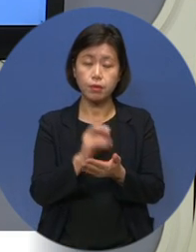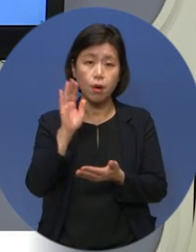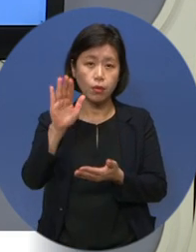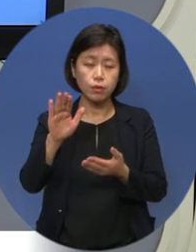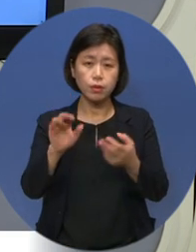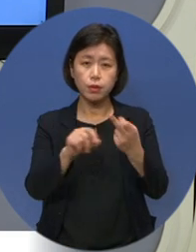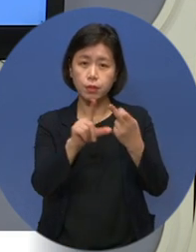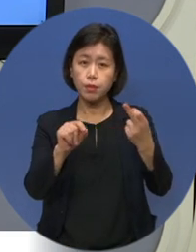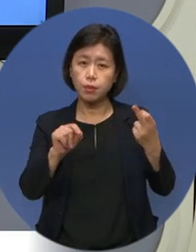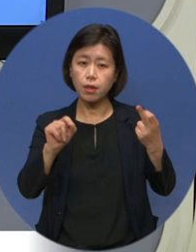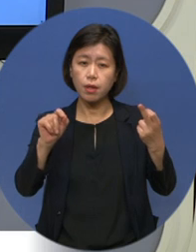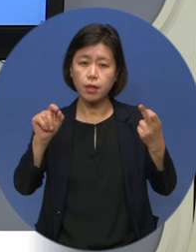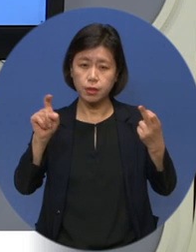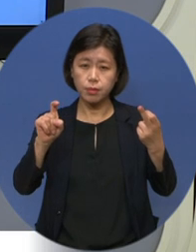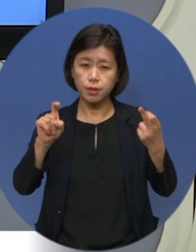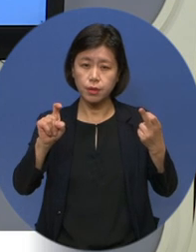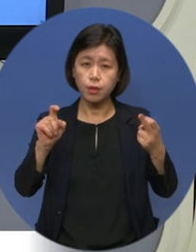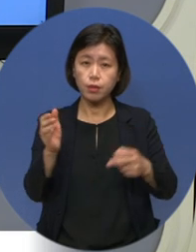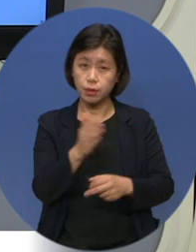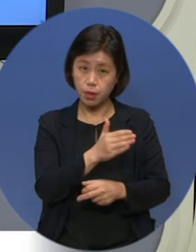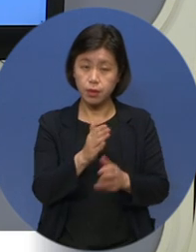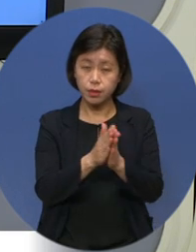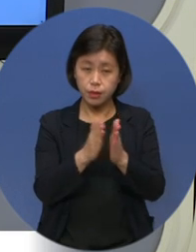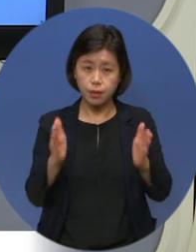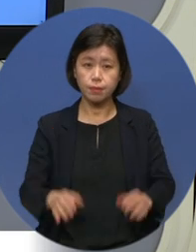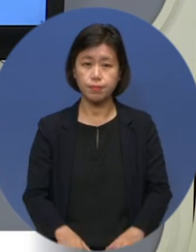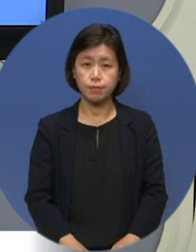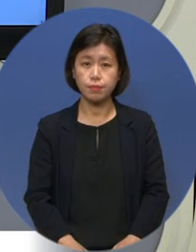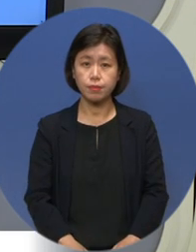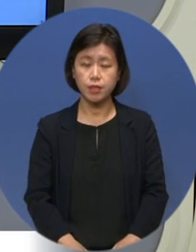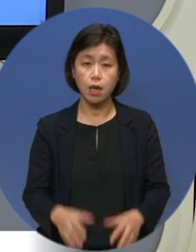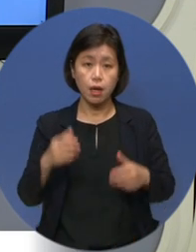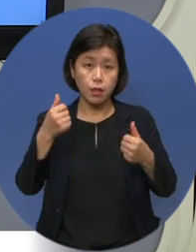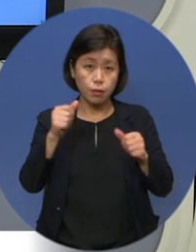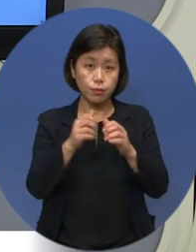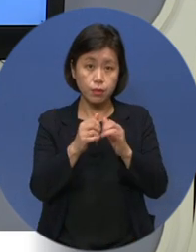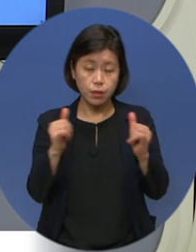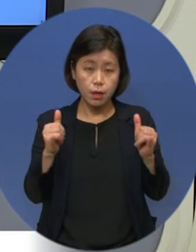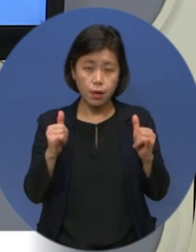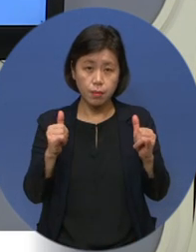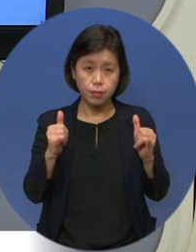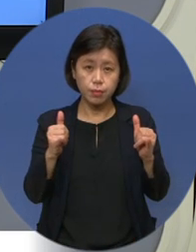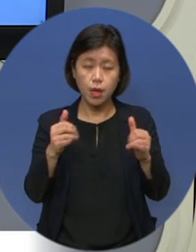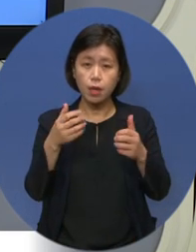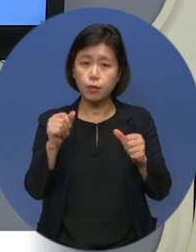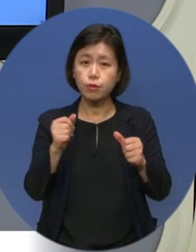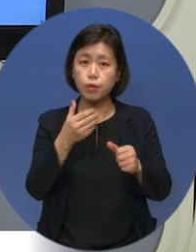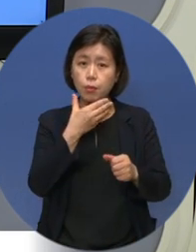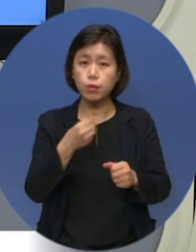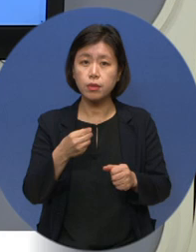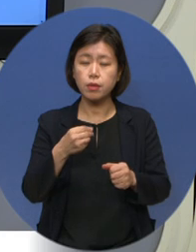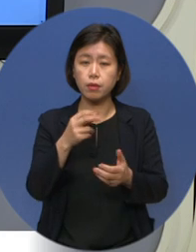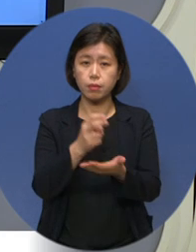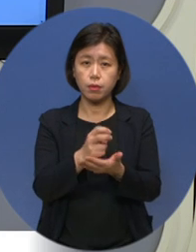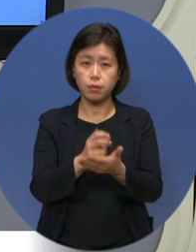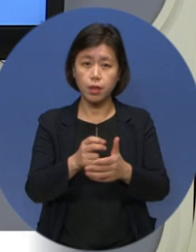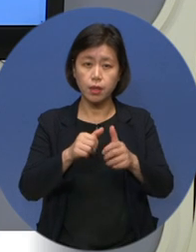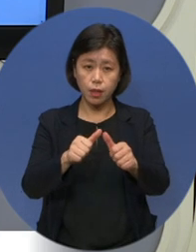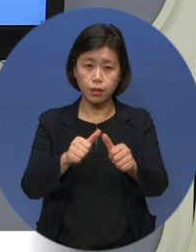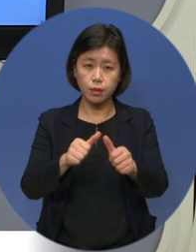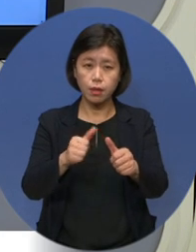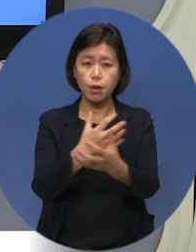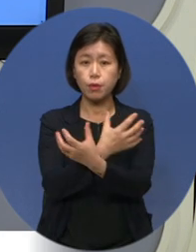시행됩니다 고용보험 적용 대상인 예술이 는 예술인 복지 법에 따른 문화예술 용역계약을